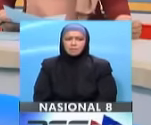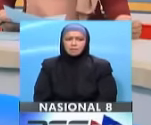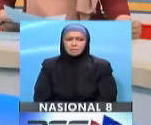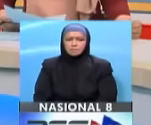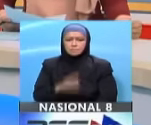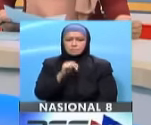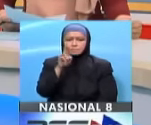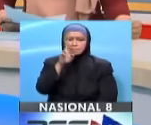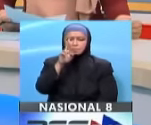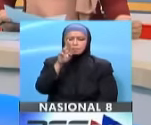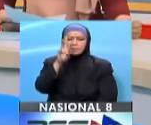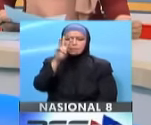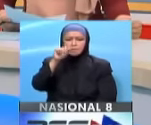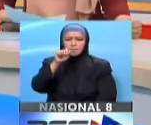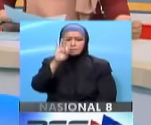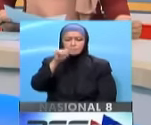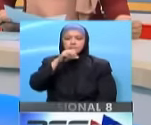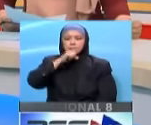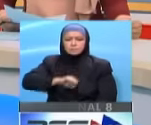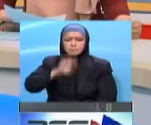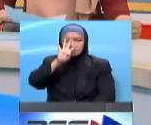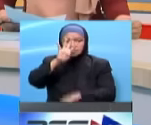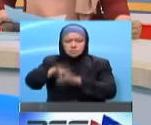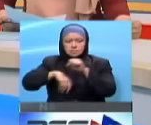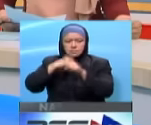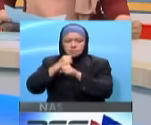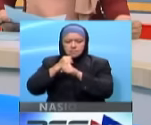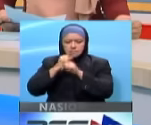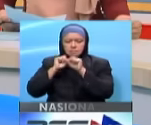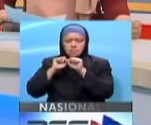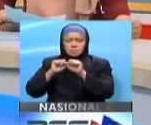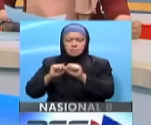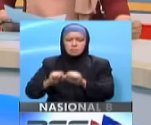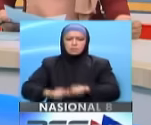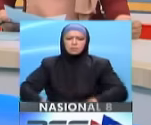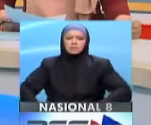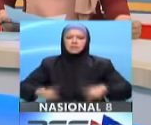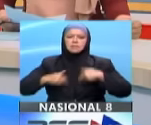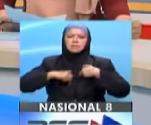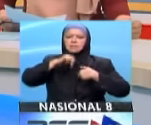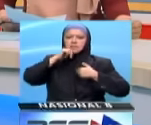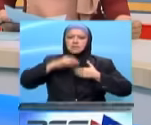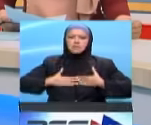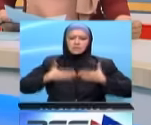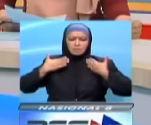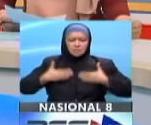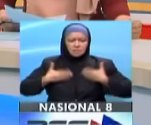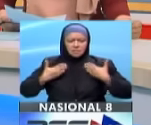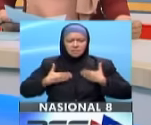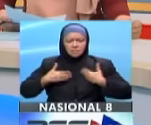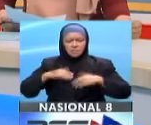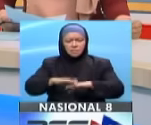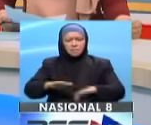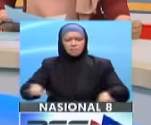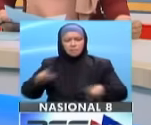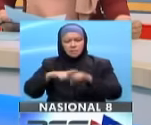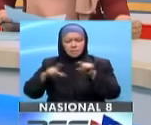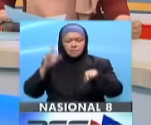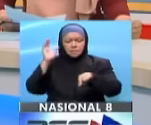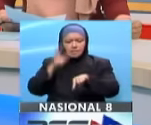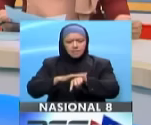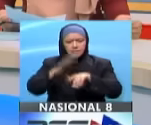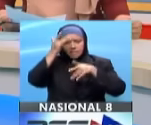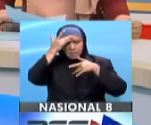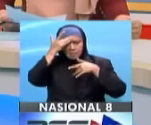Nur Wafa Amalin Syari, 4 tahun, kini melalui kehidupan tidak seceria kanak-kanak seusianya selepas menghidap penyakit sawan sejak setahun setengah